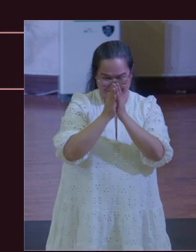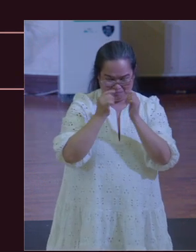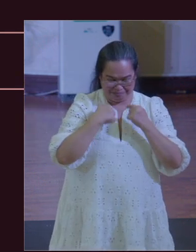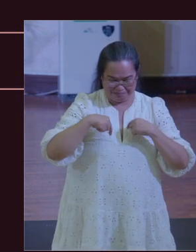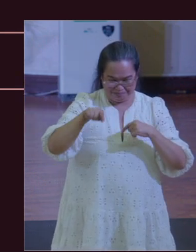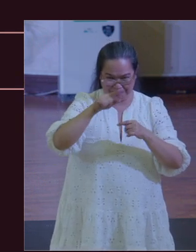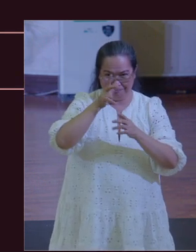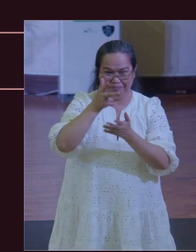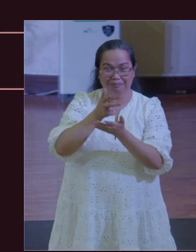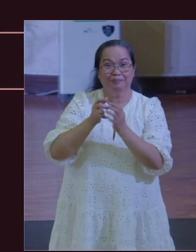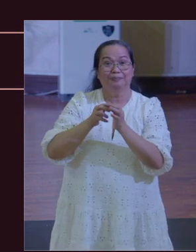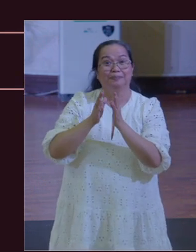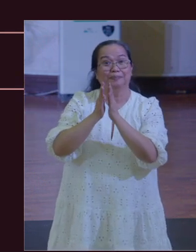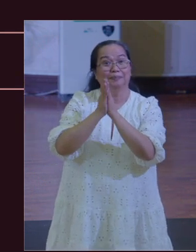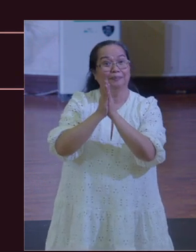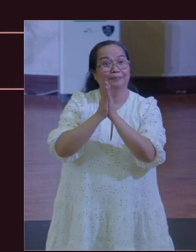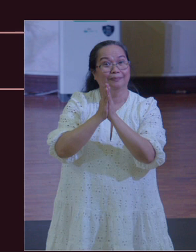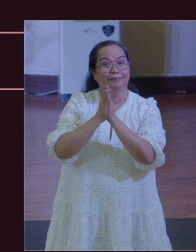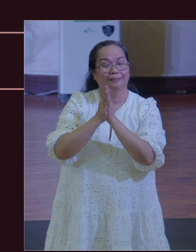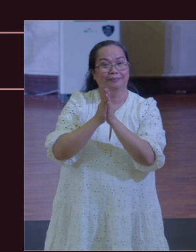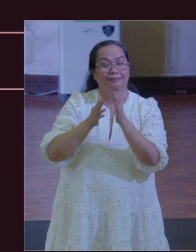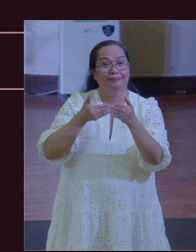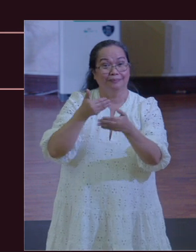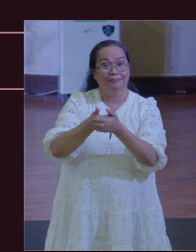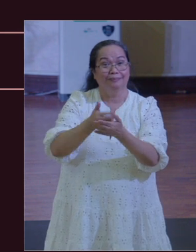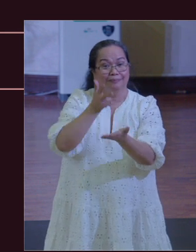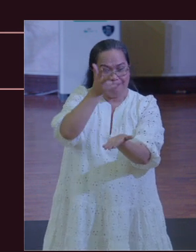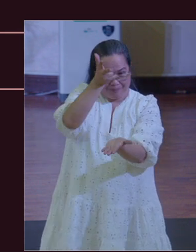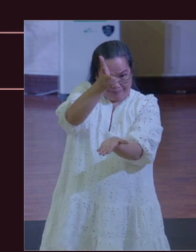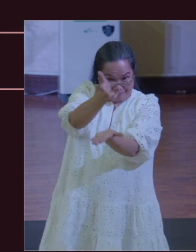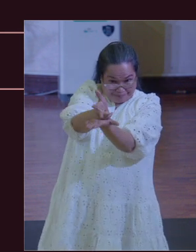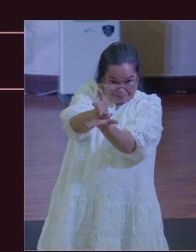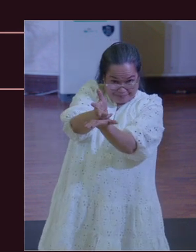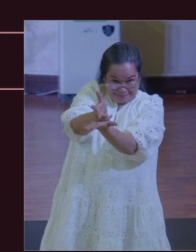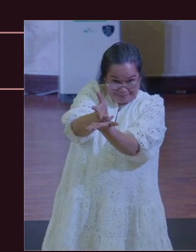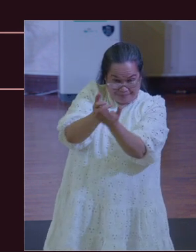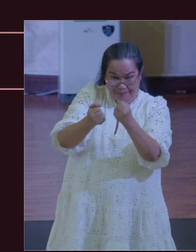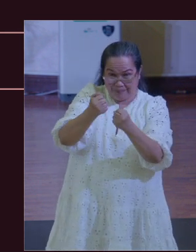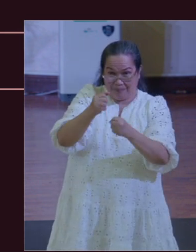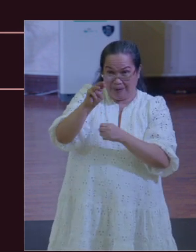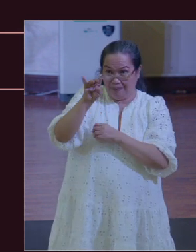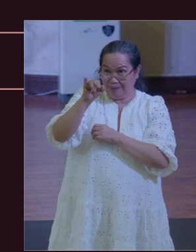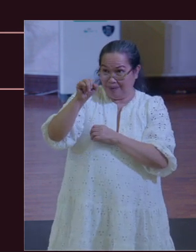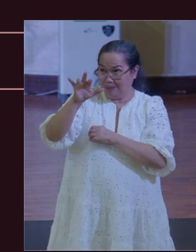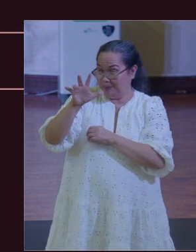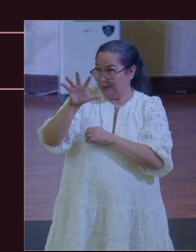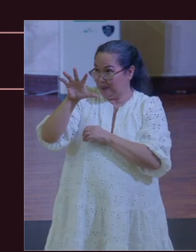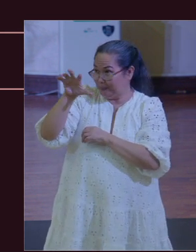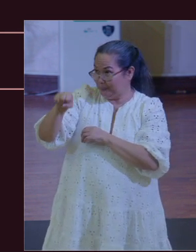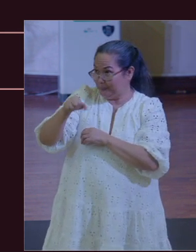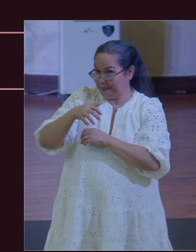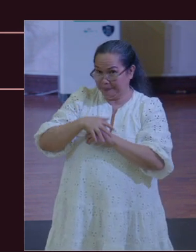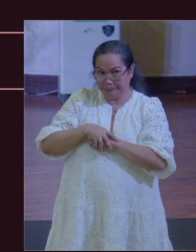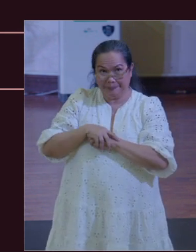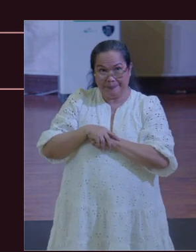sa parking. O, pray ka muna bago umalis. Tapos magpa-park ka sa Mega Mall. Ito may parking. Di